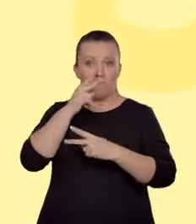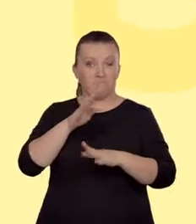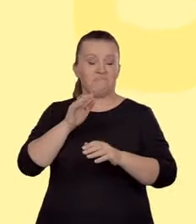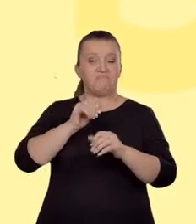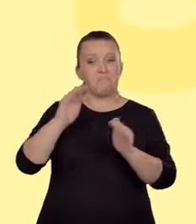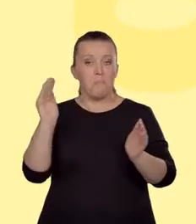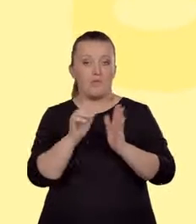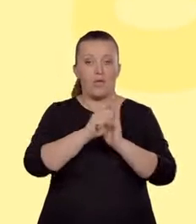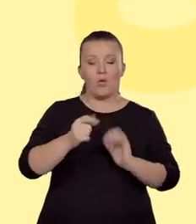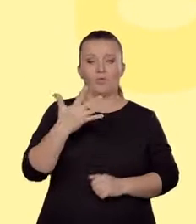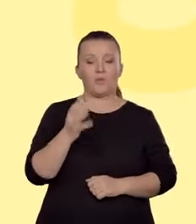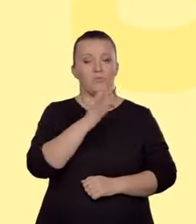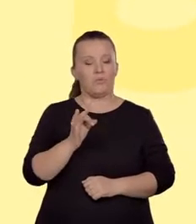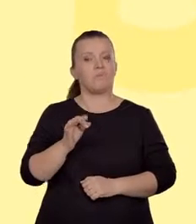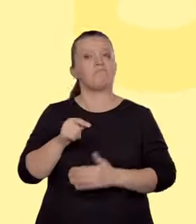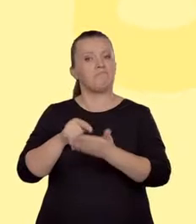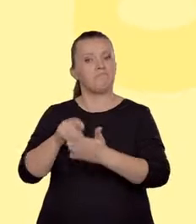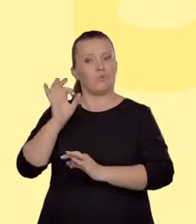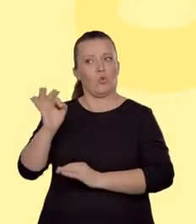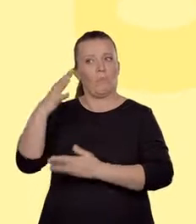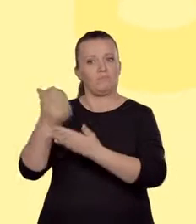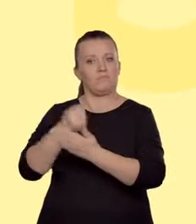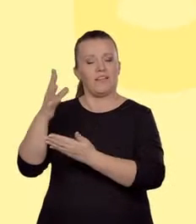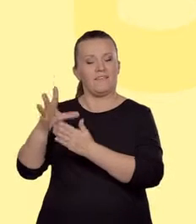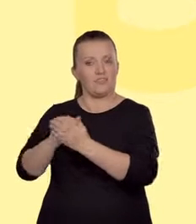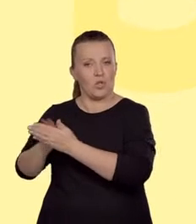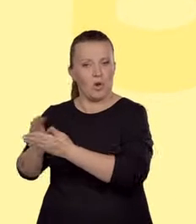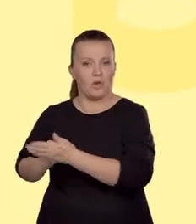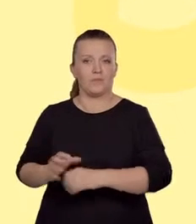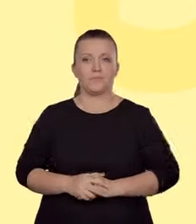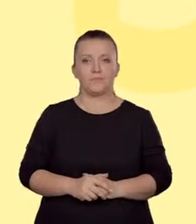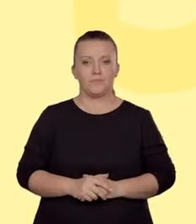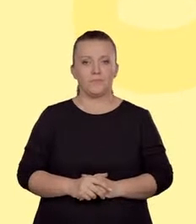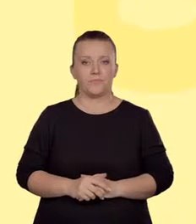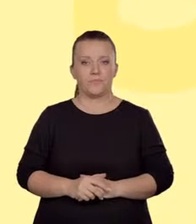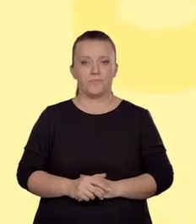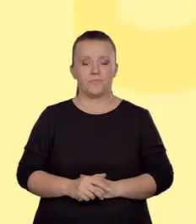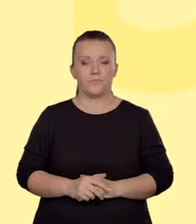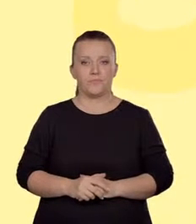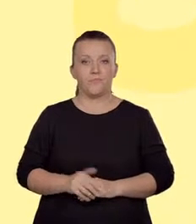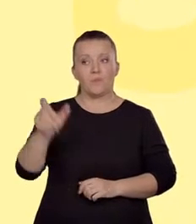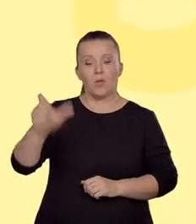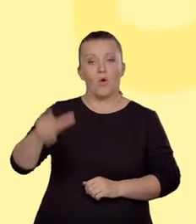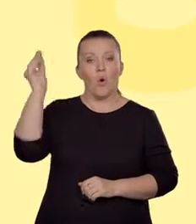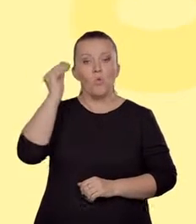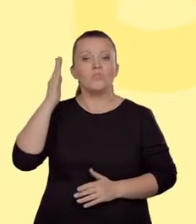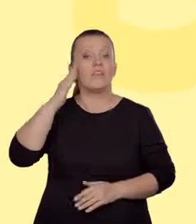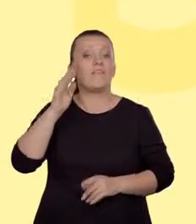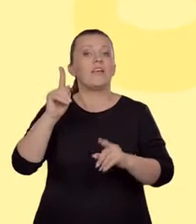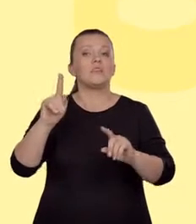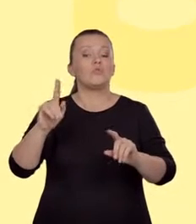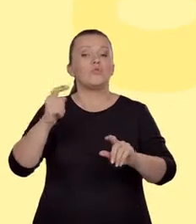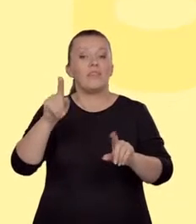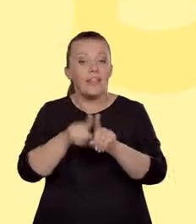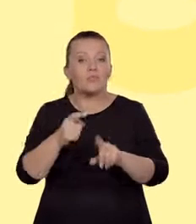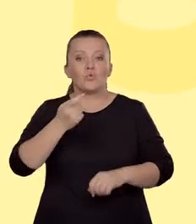potwierdza słuszność użycia uproszczonego wzoru prawa rozcieńczeń Ostwalda. Zdający wie także, co to jest pH